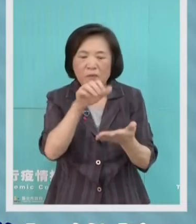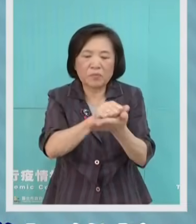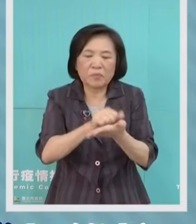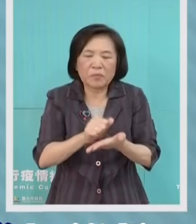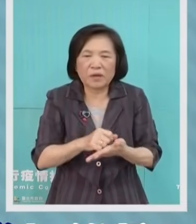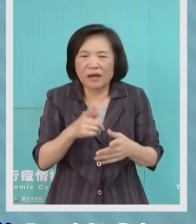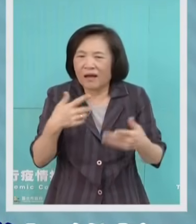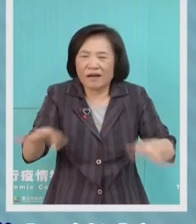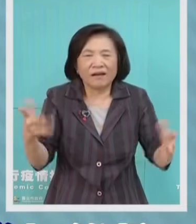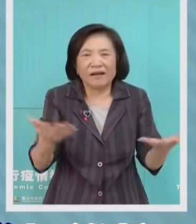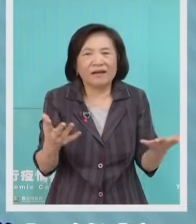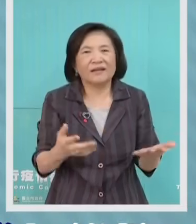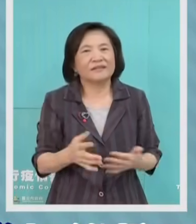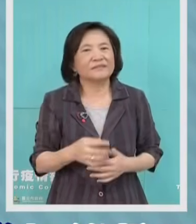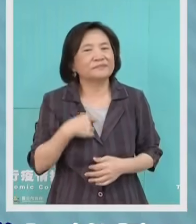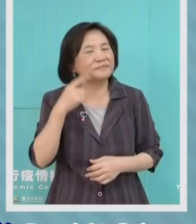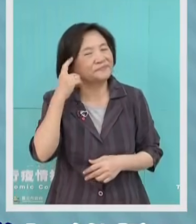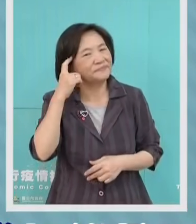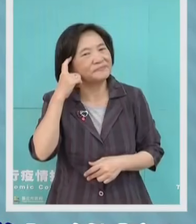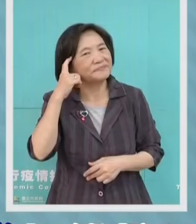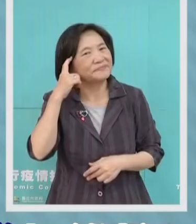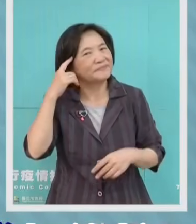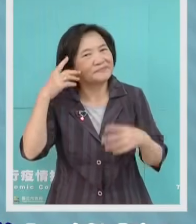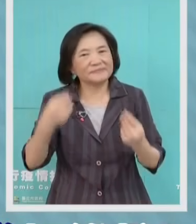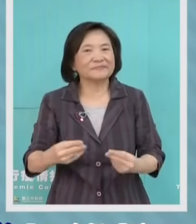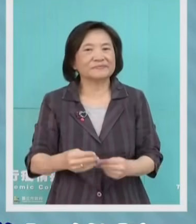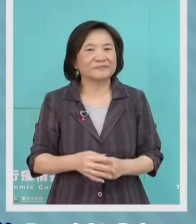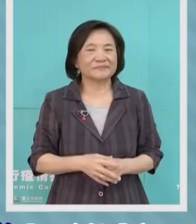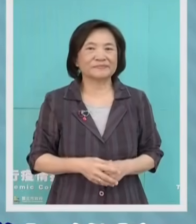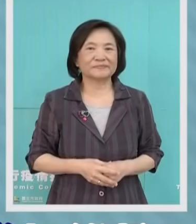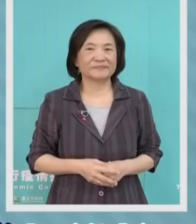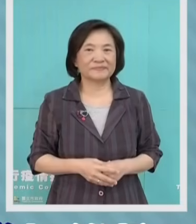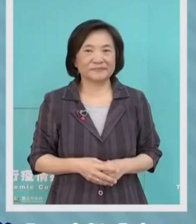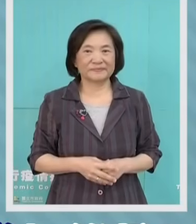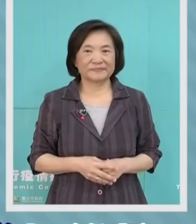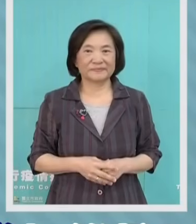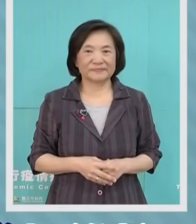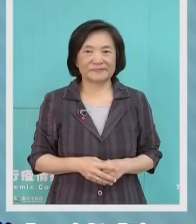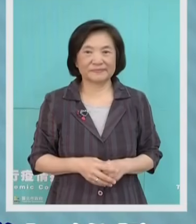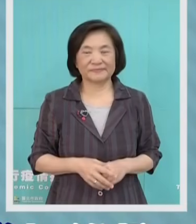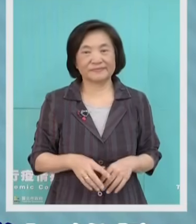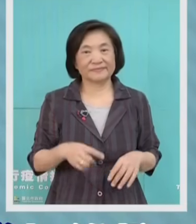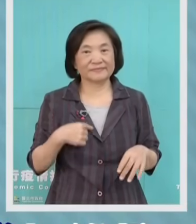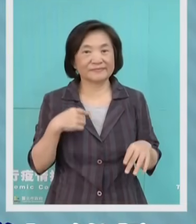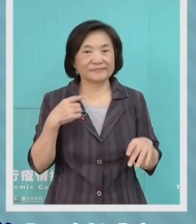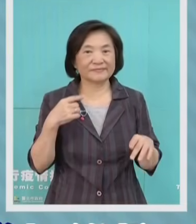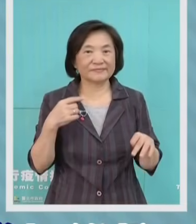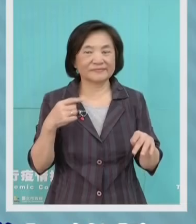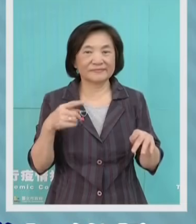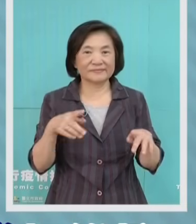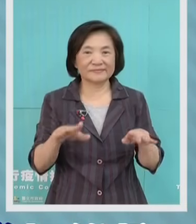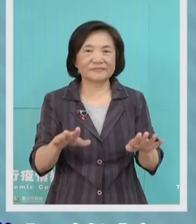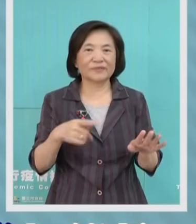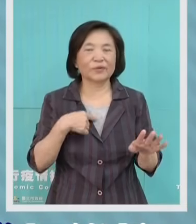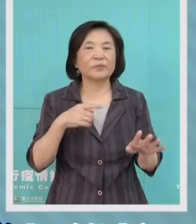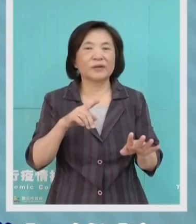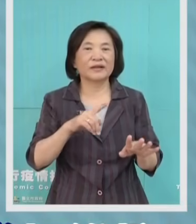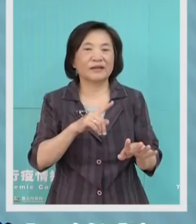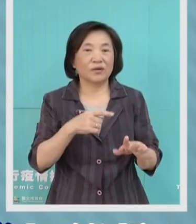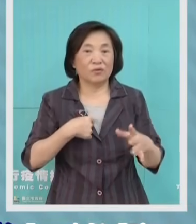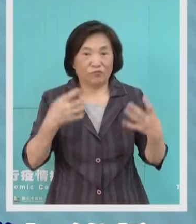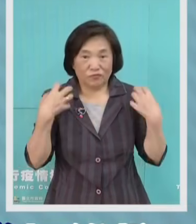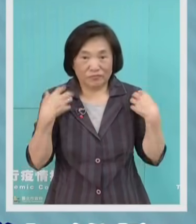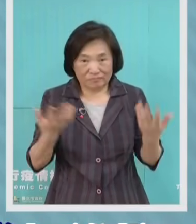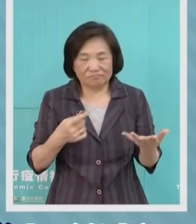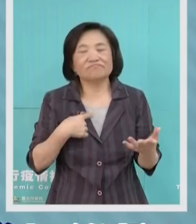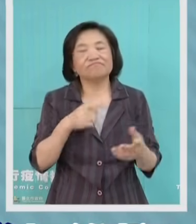问题，所以他觉得是这样的哦。结论是这样的哦，我们都会做好自己该做的